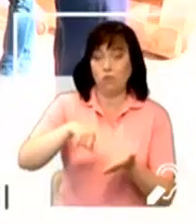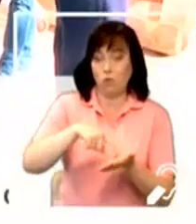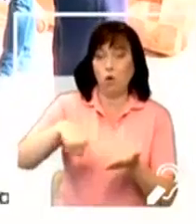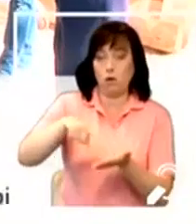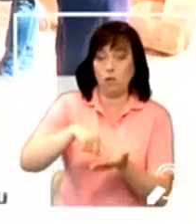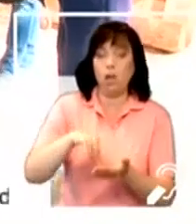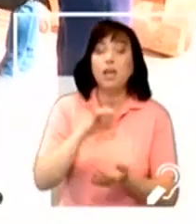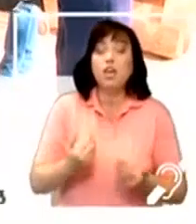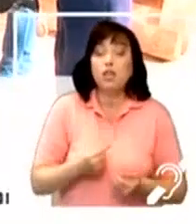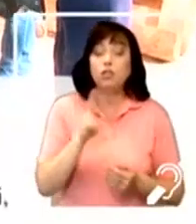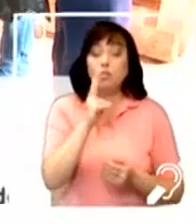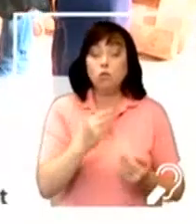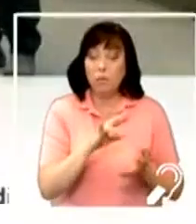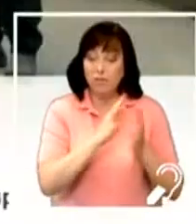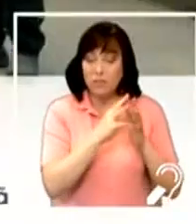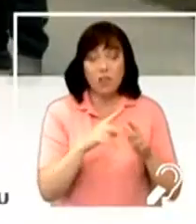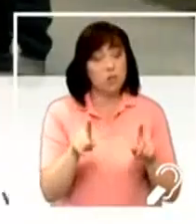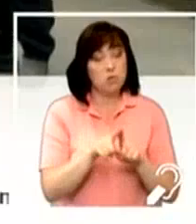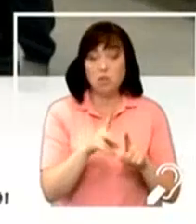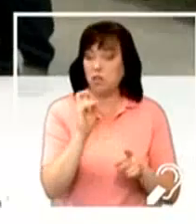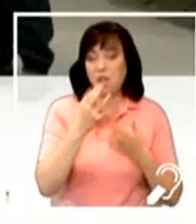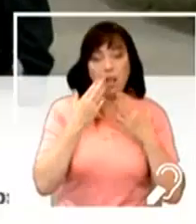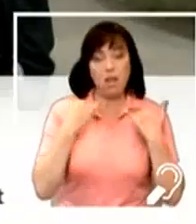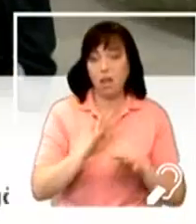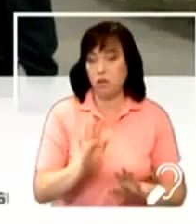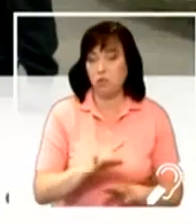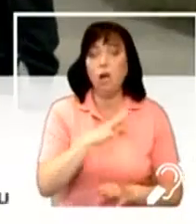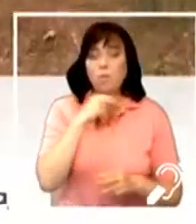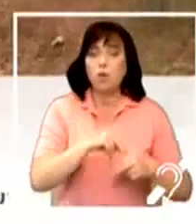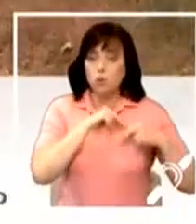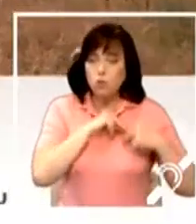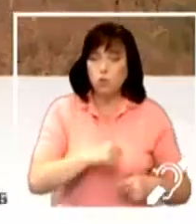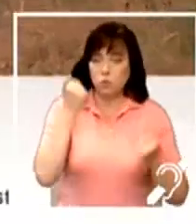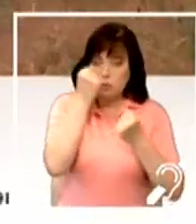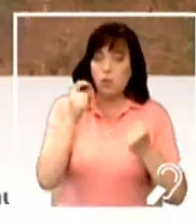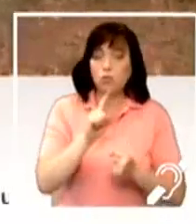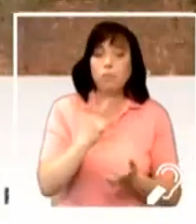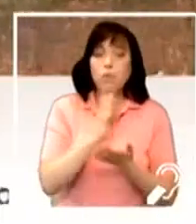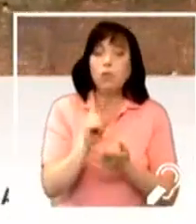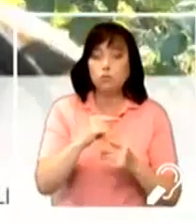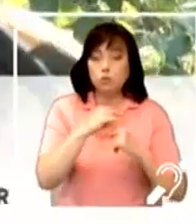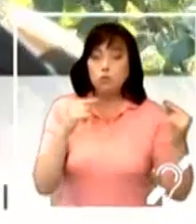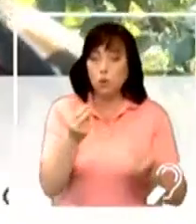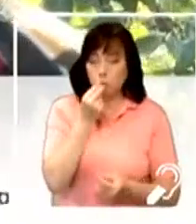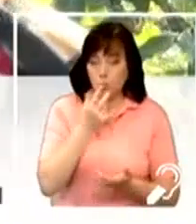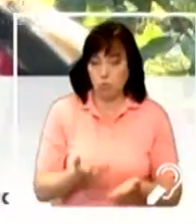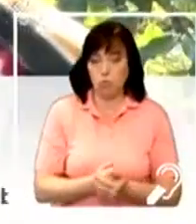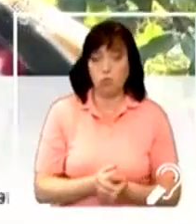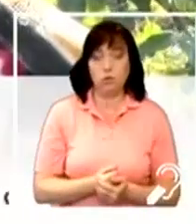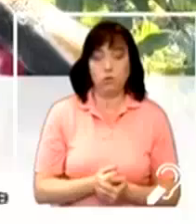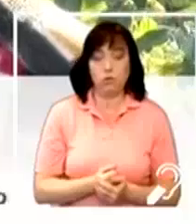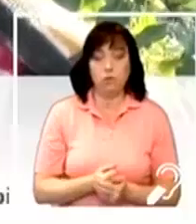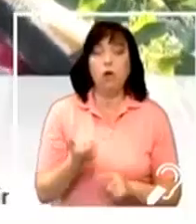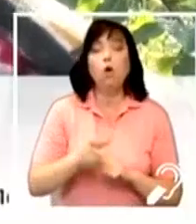orașe. Nici viața celor de la sate nu arată cu mult mai diferit. Unii muncesc mult pentru a avea ce pune pe masă. Foarte ușor,